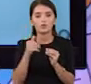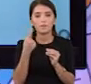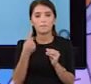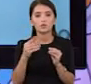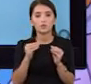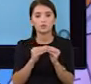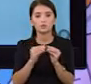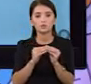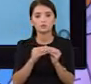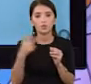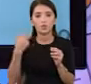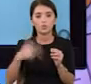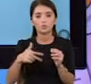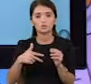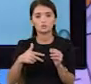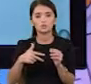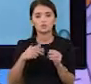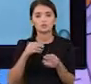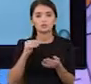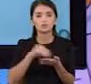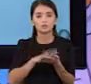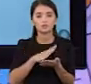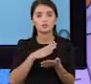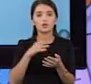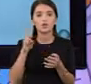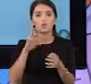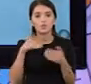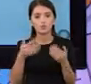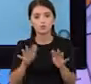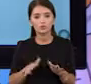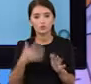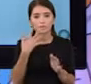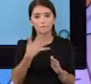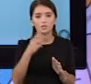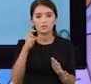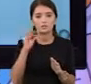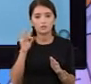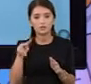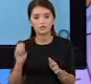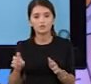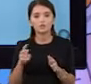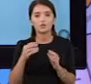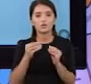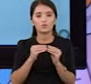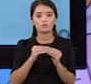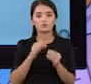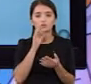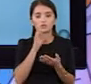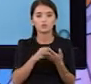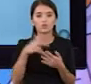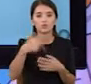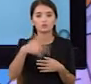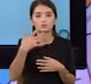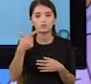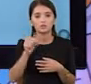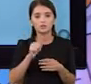1 o'nligimiz 30 sonini tashkil qildi. Mana bu yerdagi 5 bilan javob yig'indi